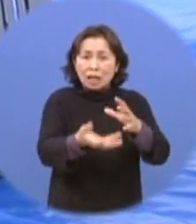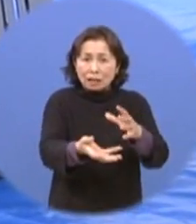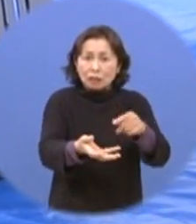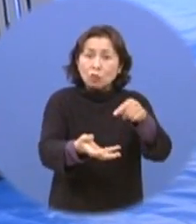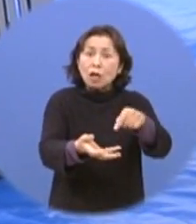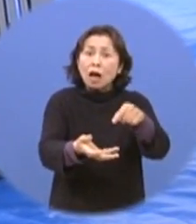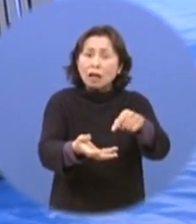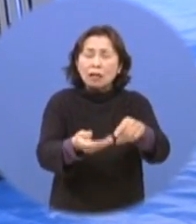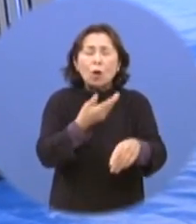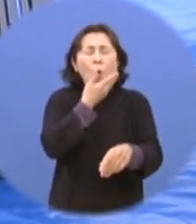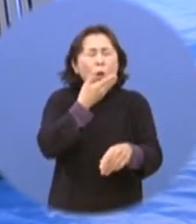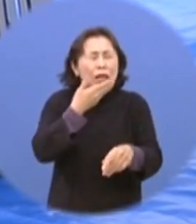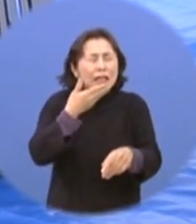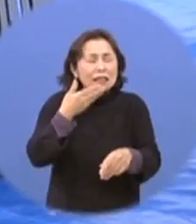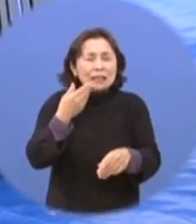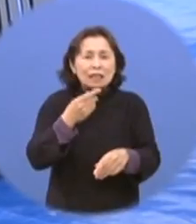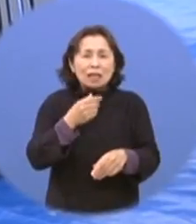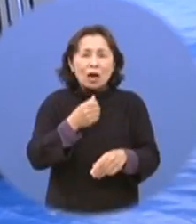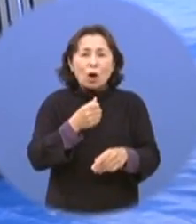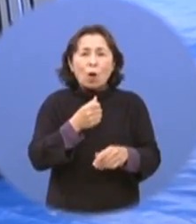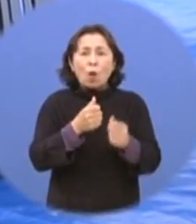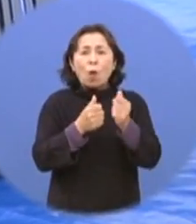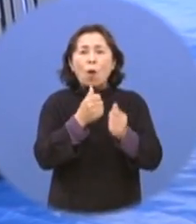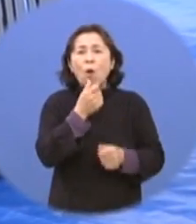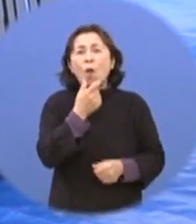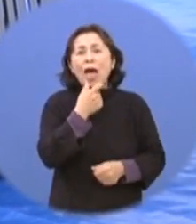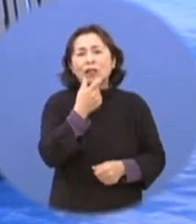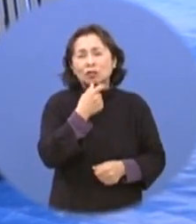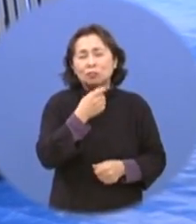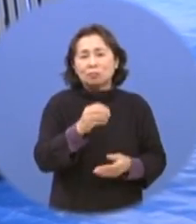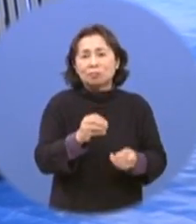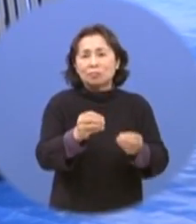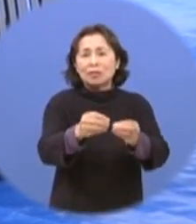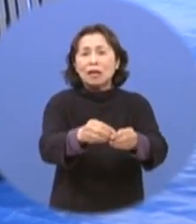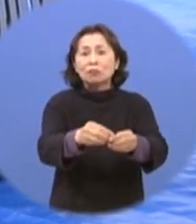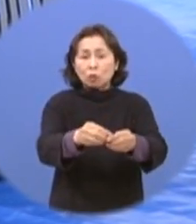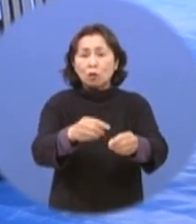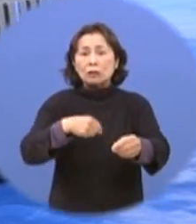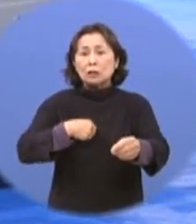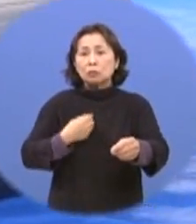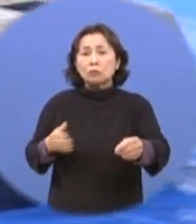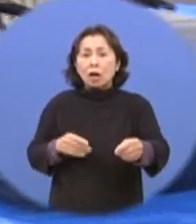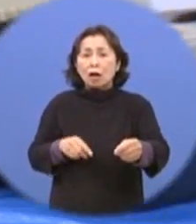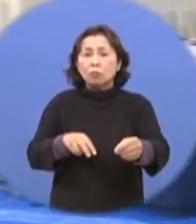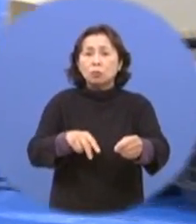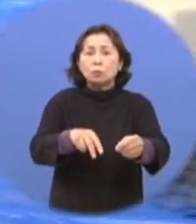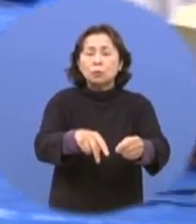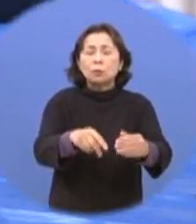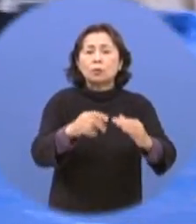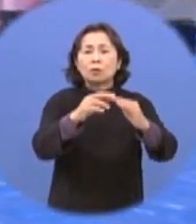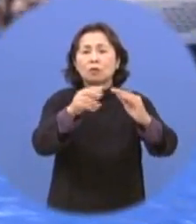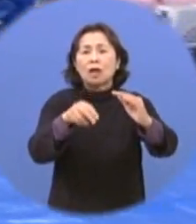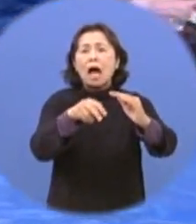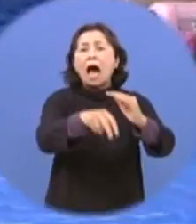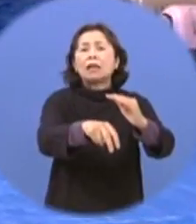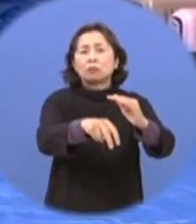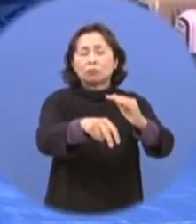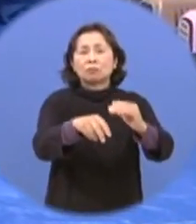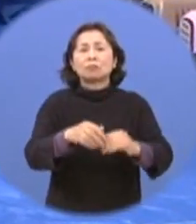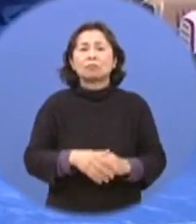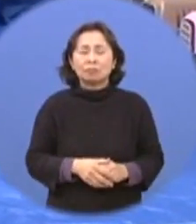茹でておいてくださいそうすると自分で入って食べるようになります岡場冷たい